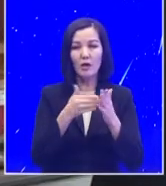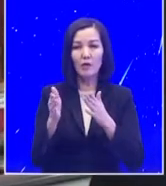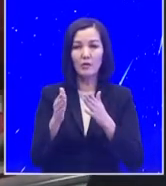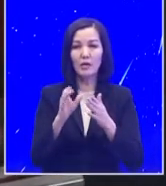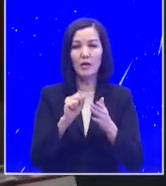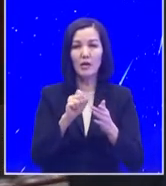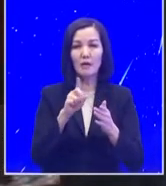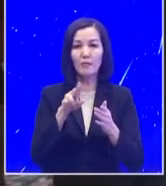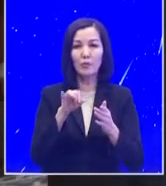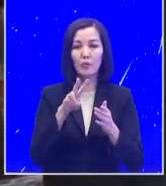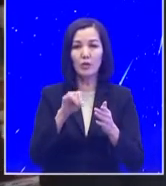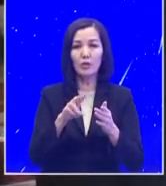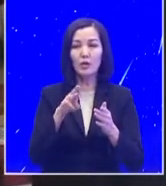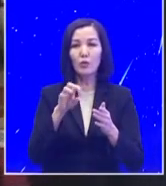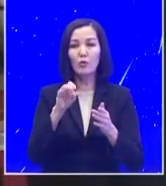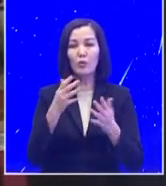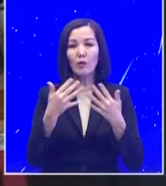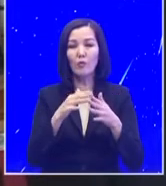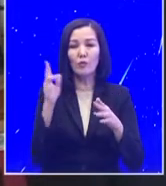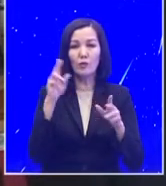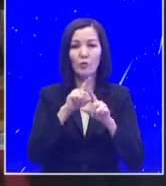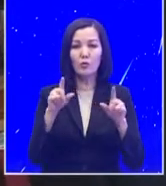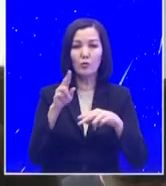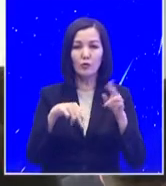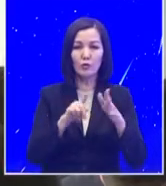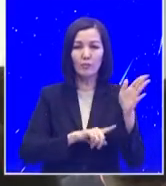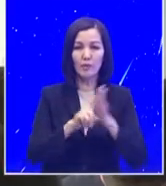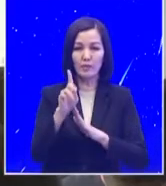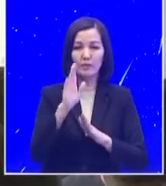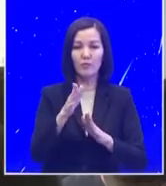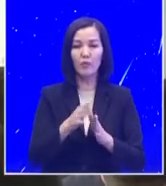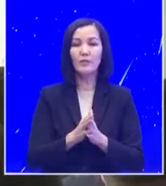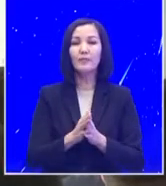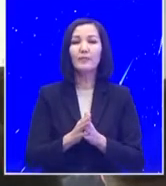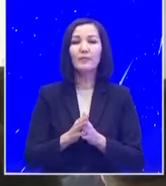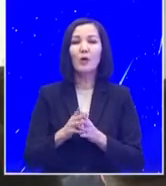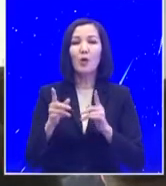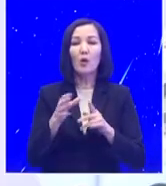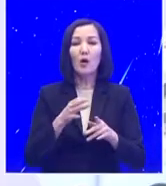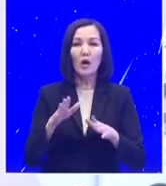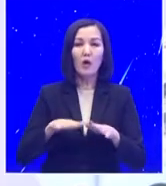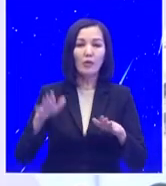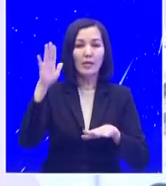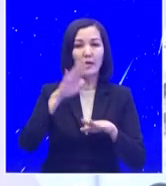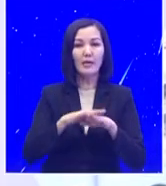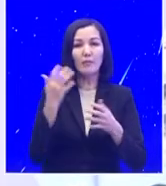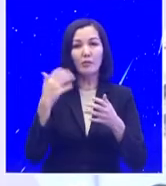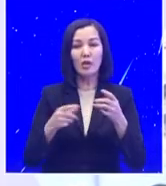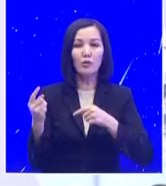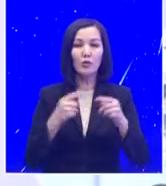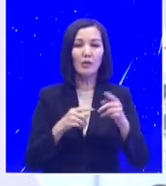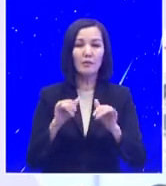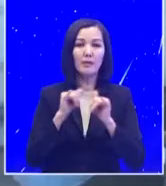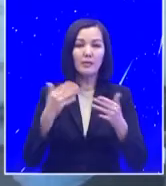Абдуллин мектебі және Төлеби ауылындағы мектептердің құрылысы басталады. Сонымен қатар аудан басшысы шағын және орта бизнесті дамыту,